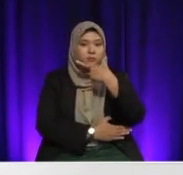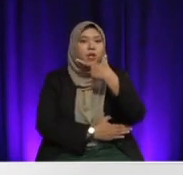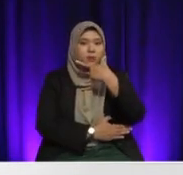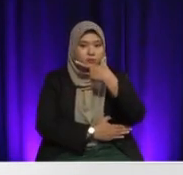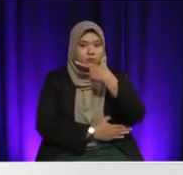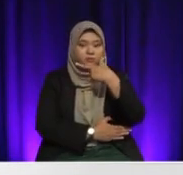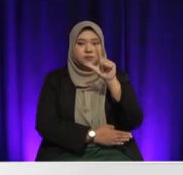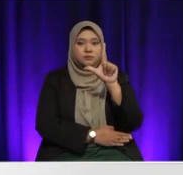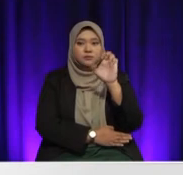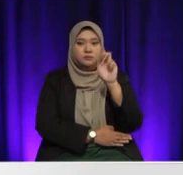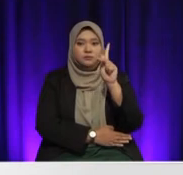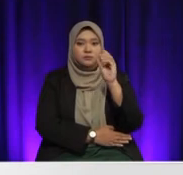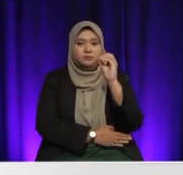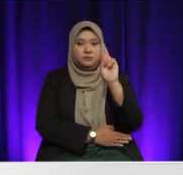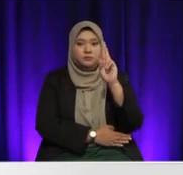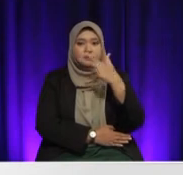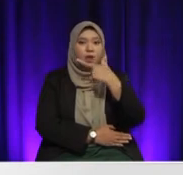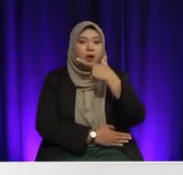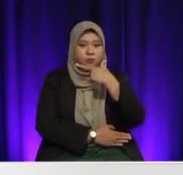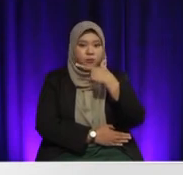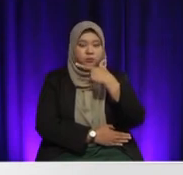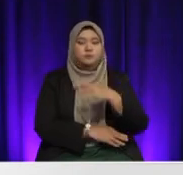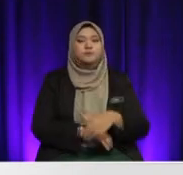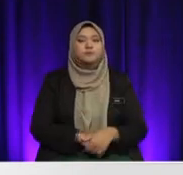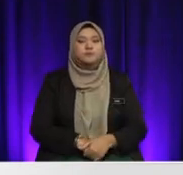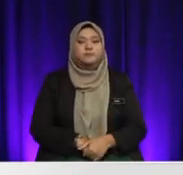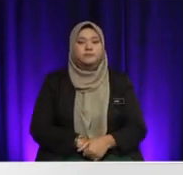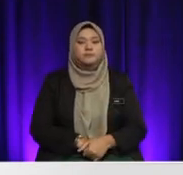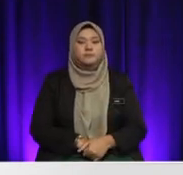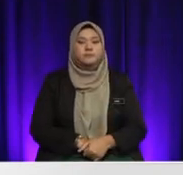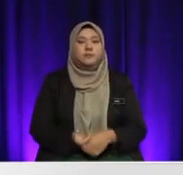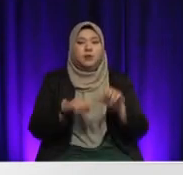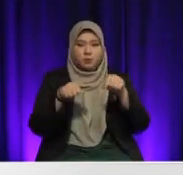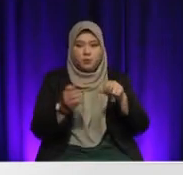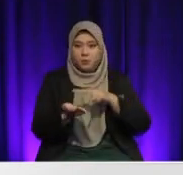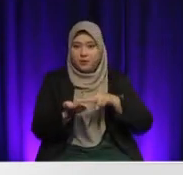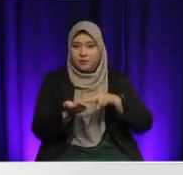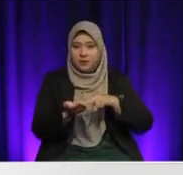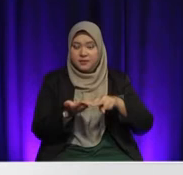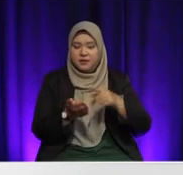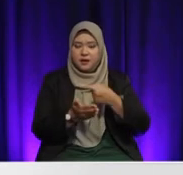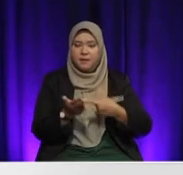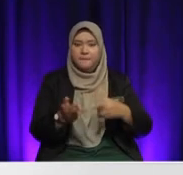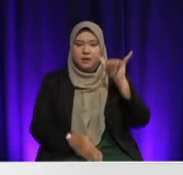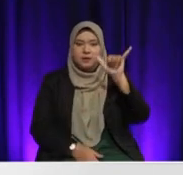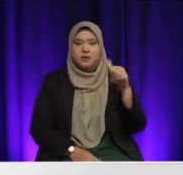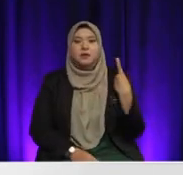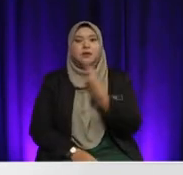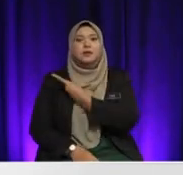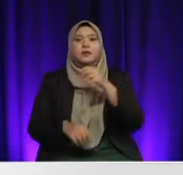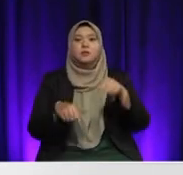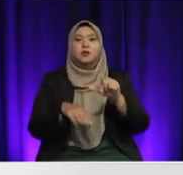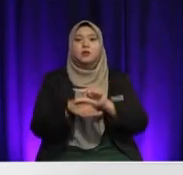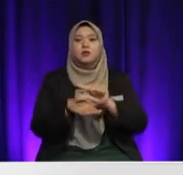perisa. Baik. Jadi untuk ais tu pula adalah untuk mengawal suhu. Lepas tu kita ada alat. Okey,